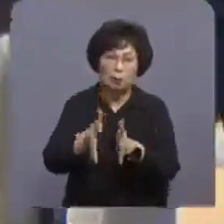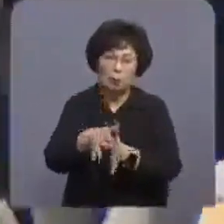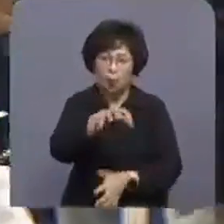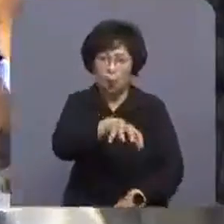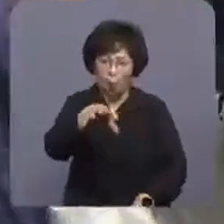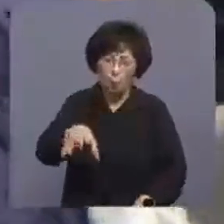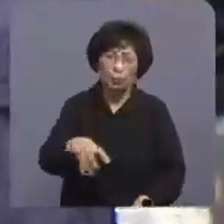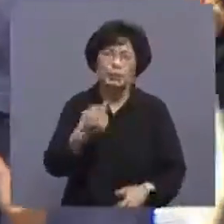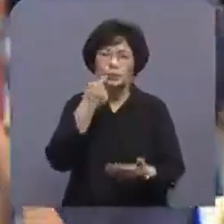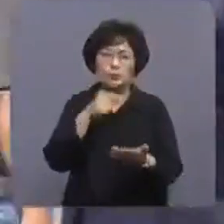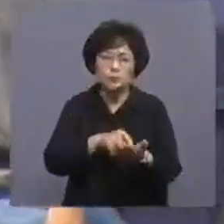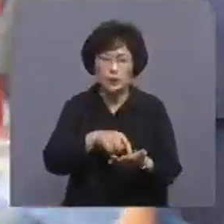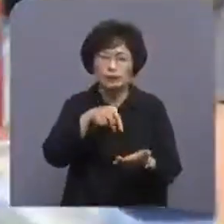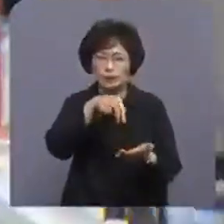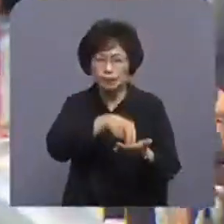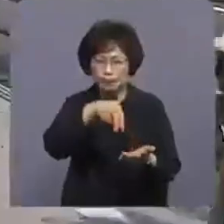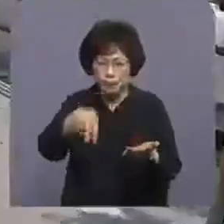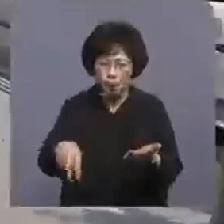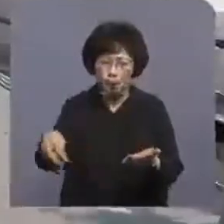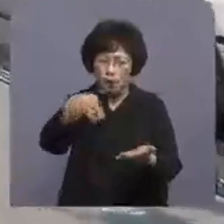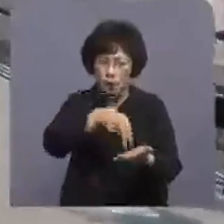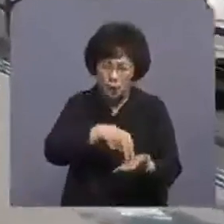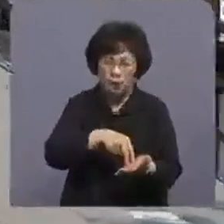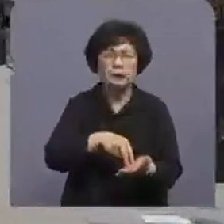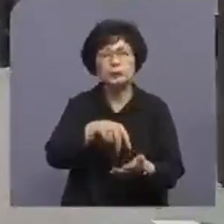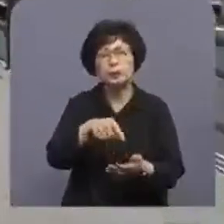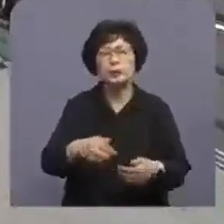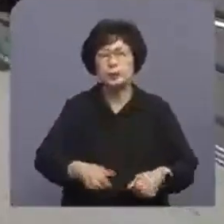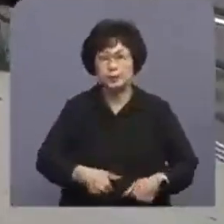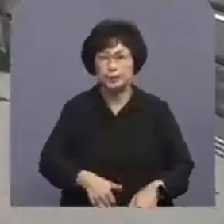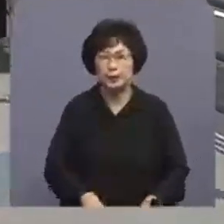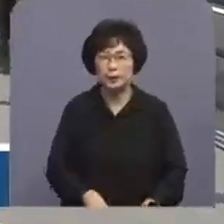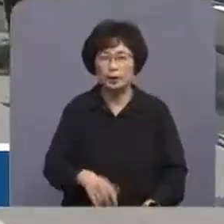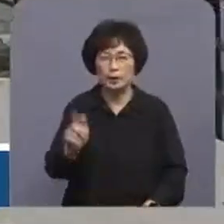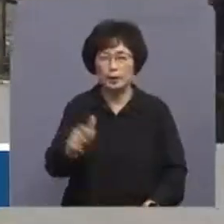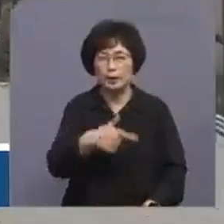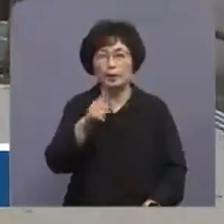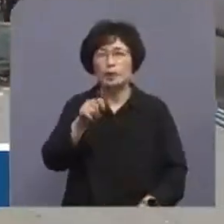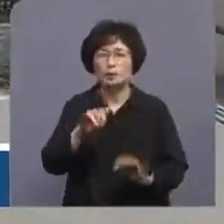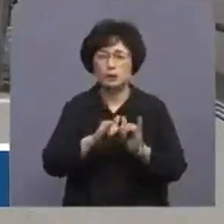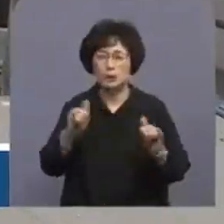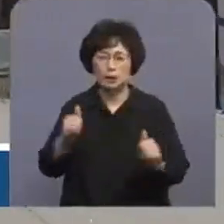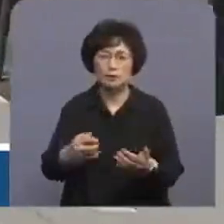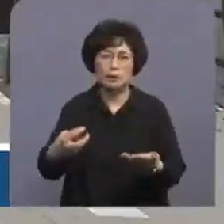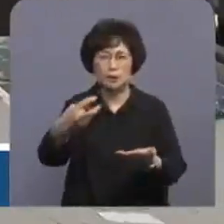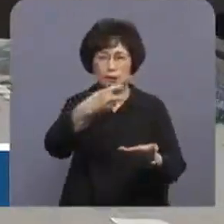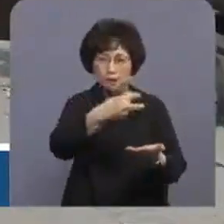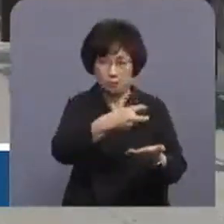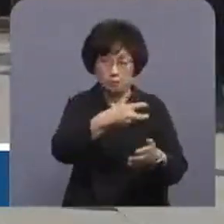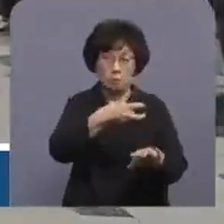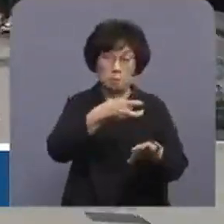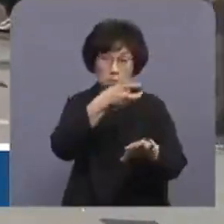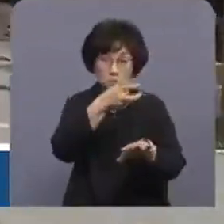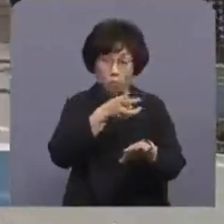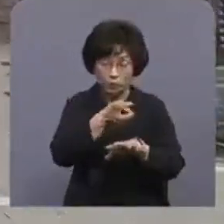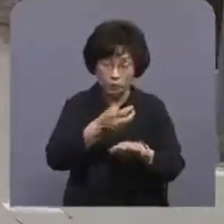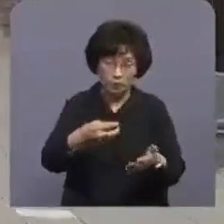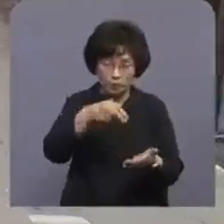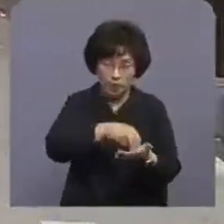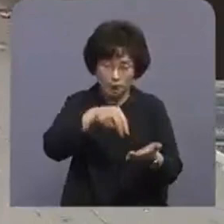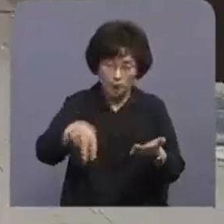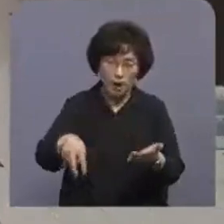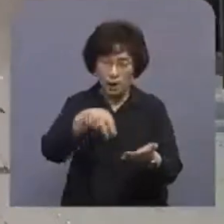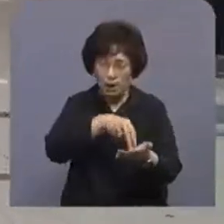있는 시설도 필요합니다. 하루 평균 만 명에 가까운 승객이 이용하는 환승 정류장입니다.